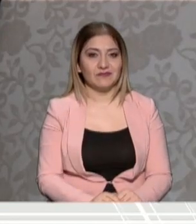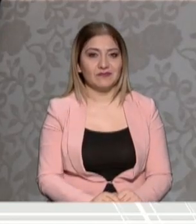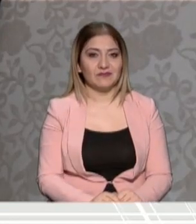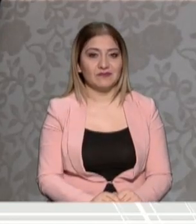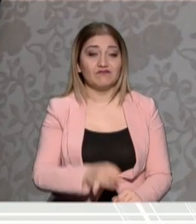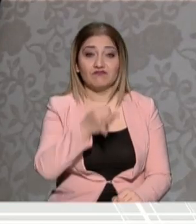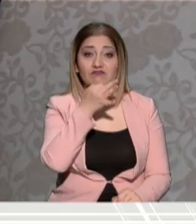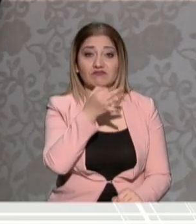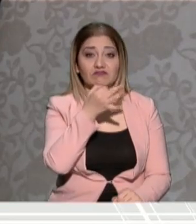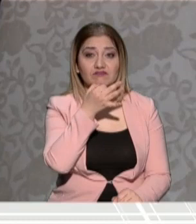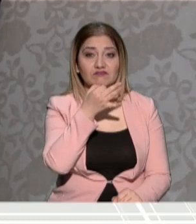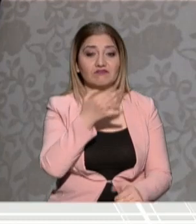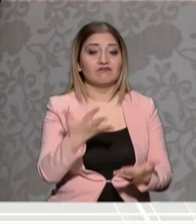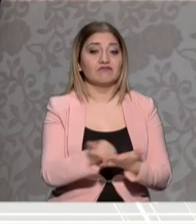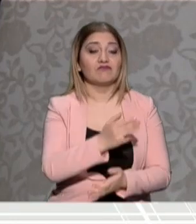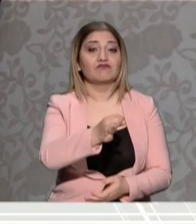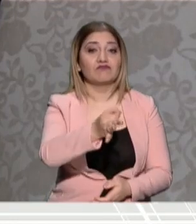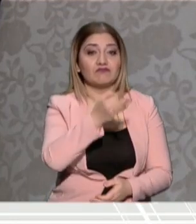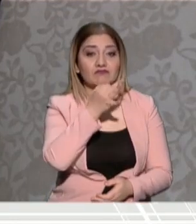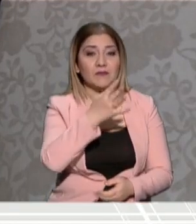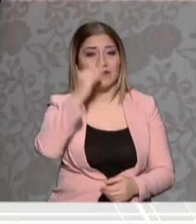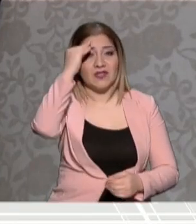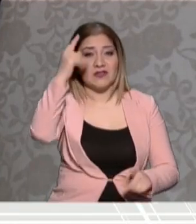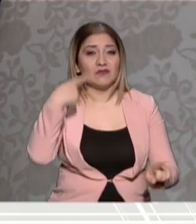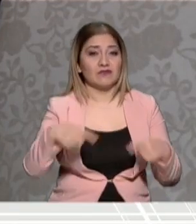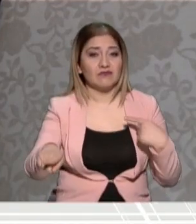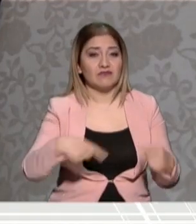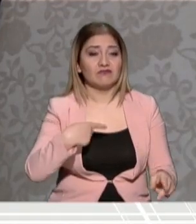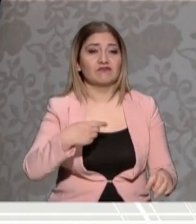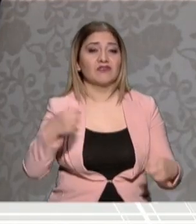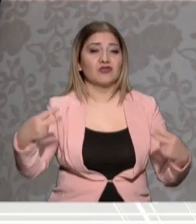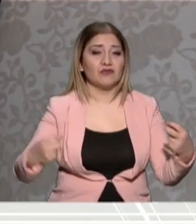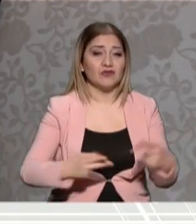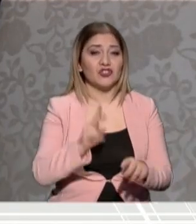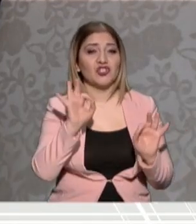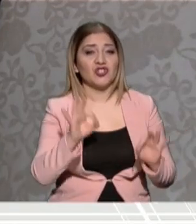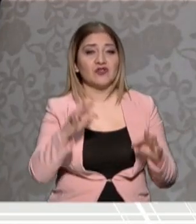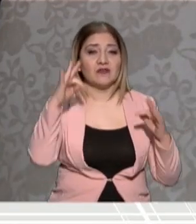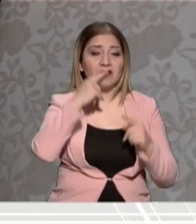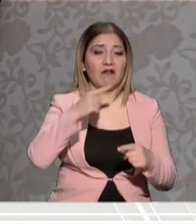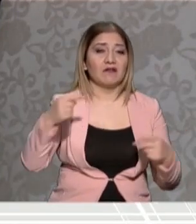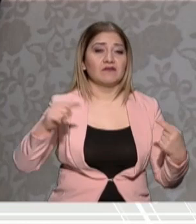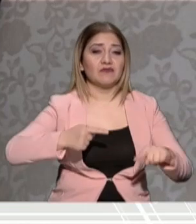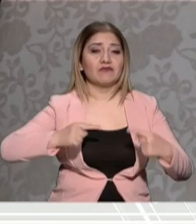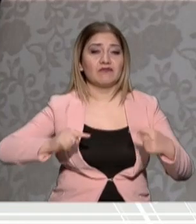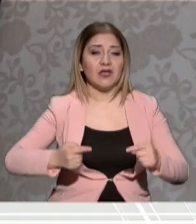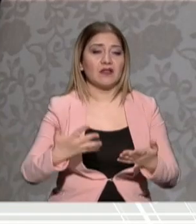Քանի դրան չենք ասել, քանի էլ մտածում ենք, ով էր սխալով, էլ ճիշտ, հստակ չի